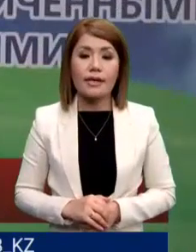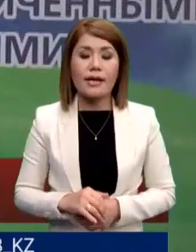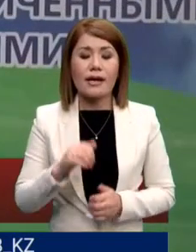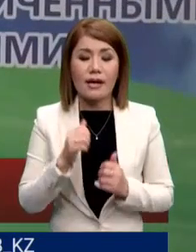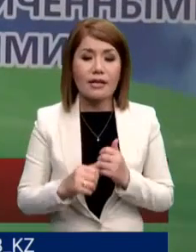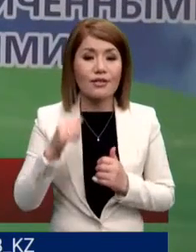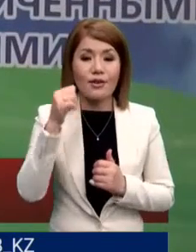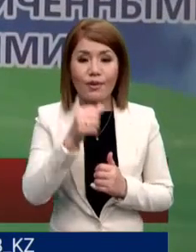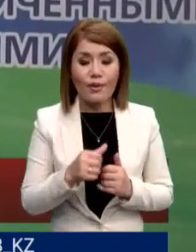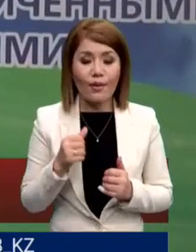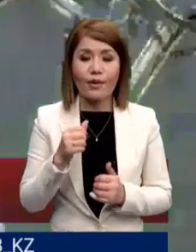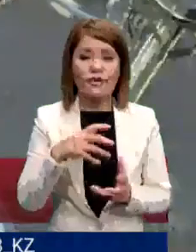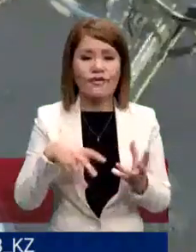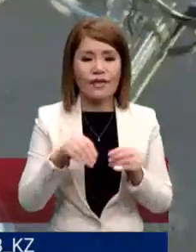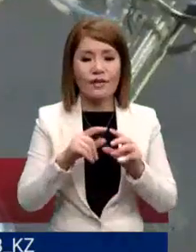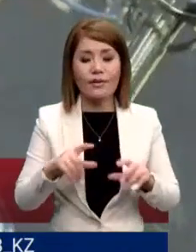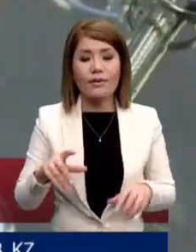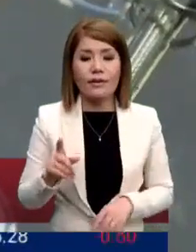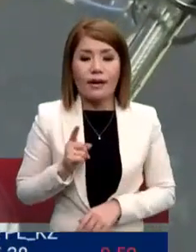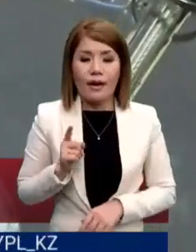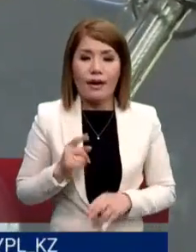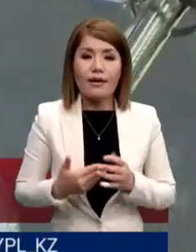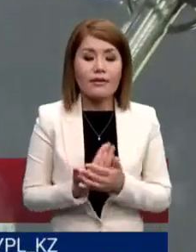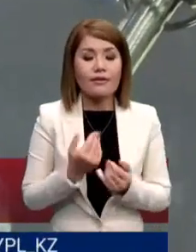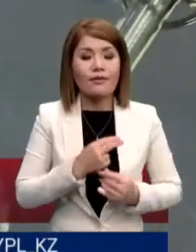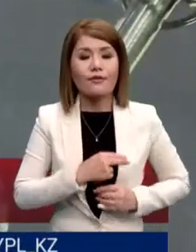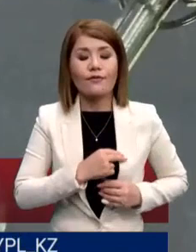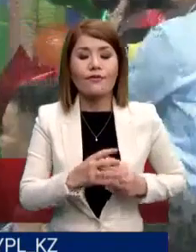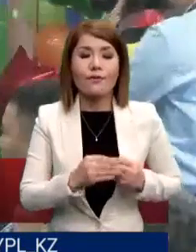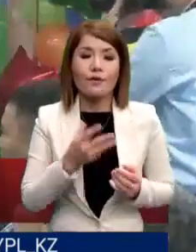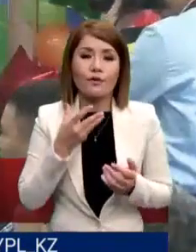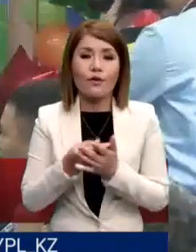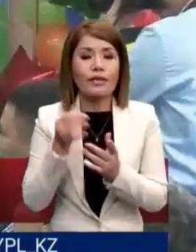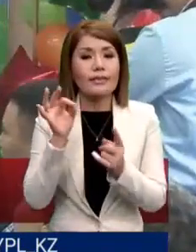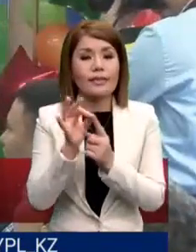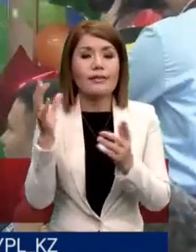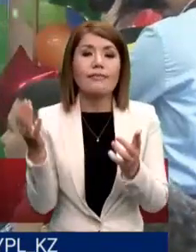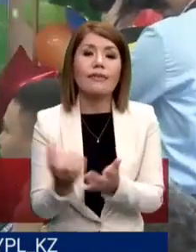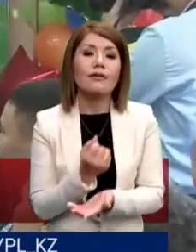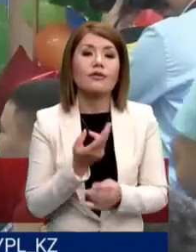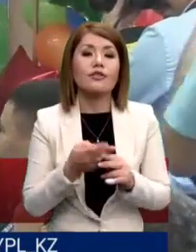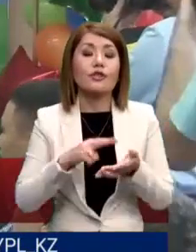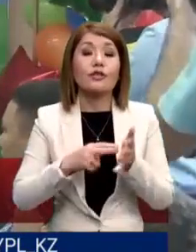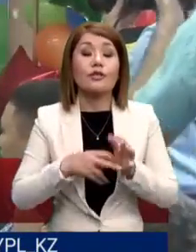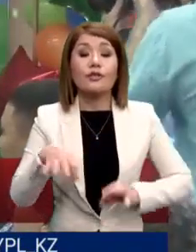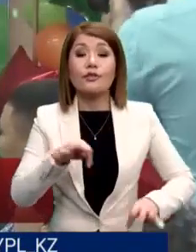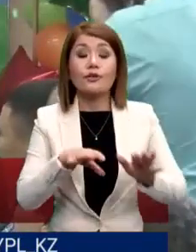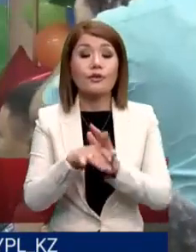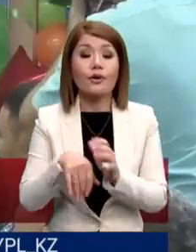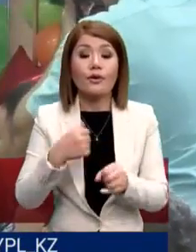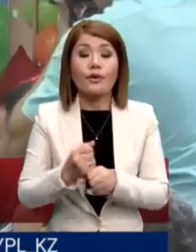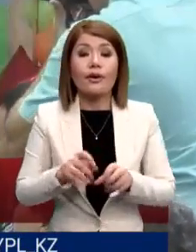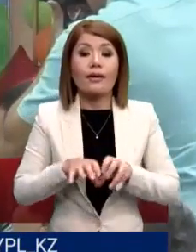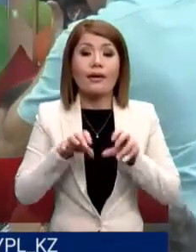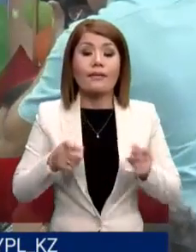Жылдар бойы баспана армандап жүрген Қазақпыс компаниясының қызметкерлері бүгін мақсаттарына жетті. Жыл басынан бері ойластырылған корпорация